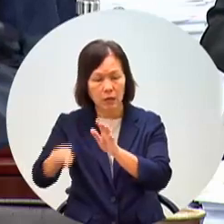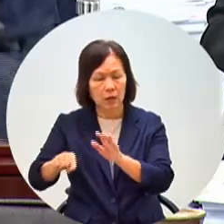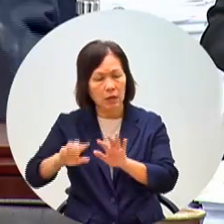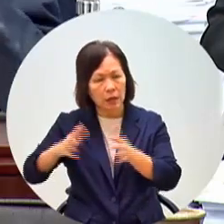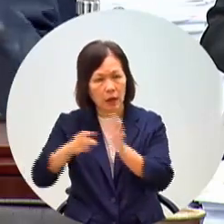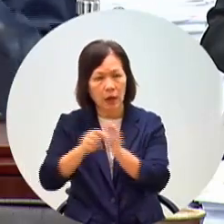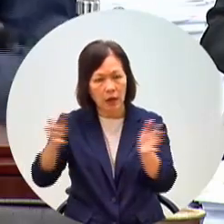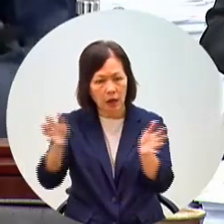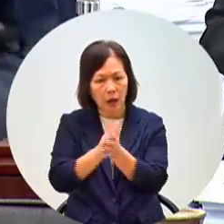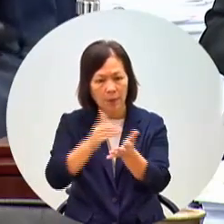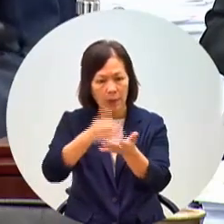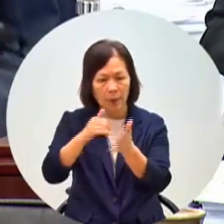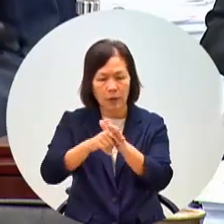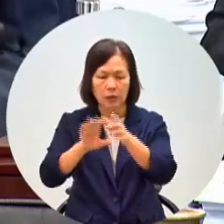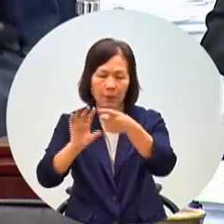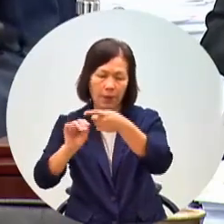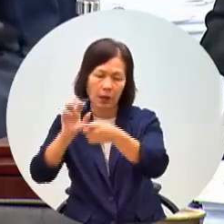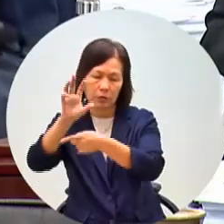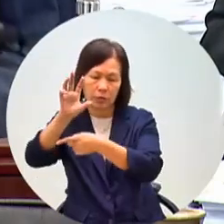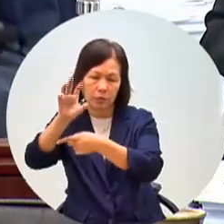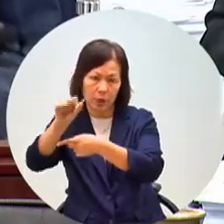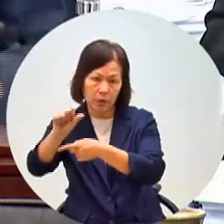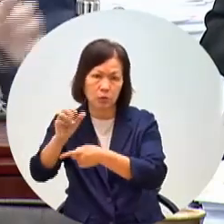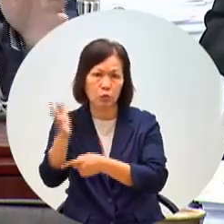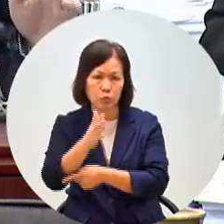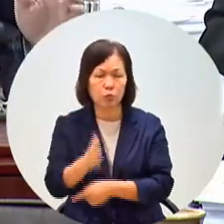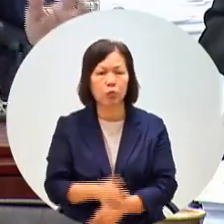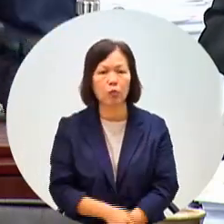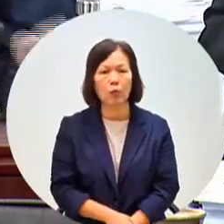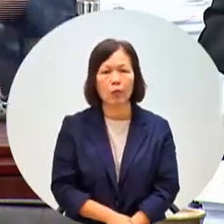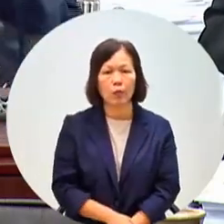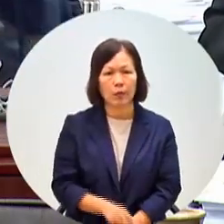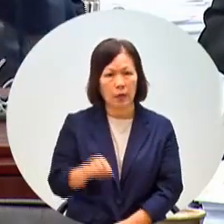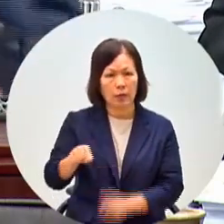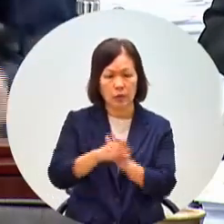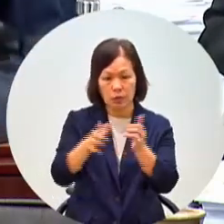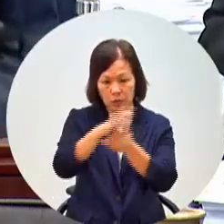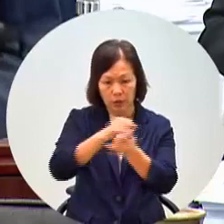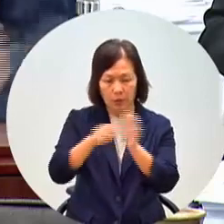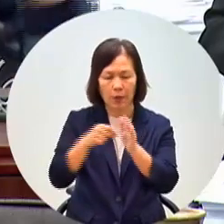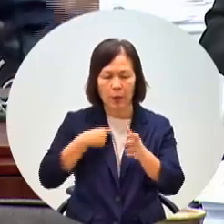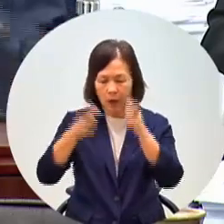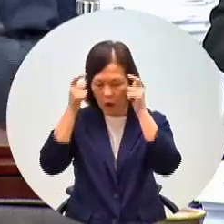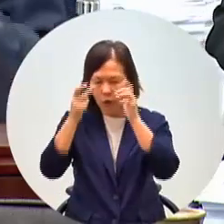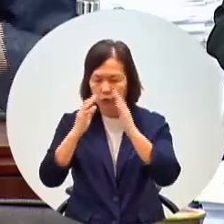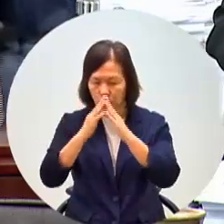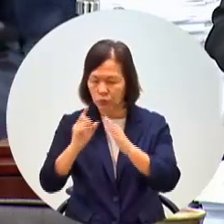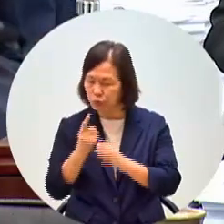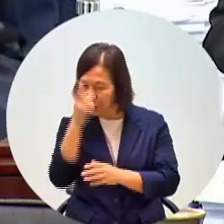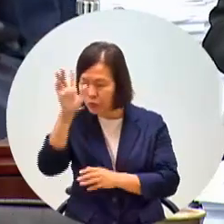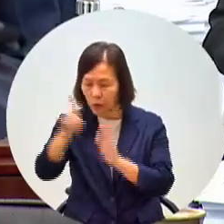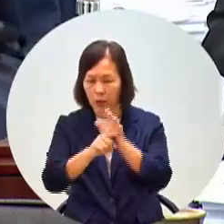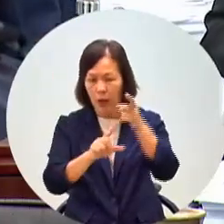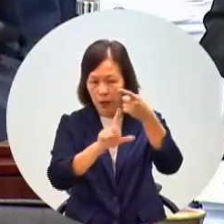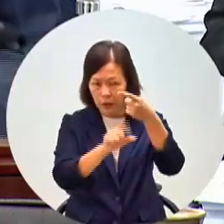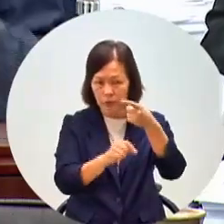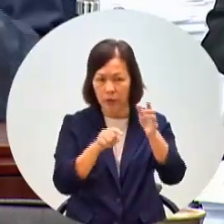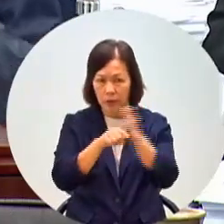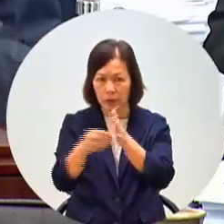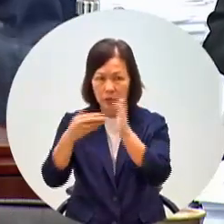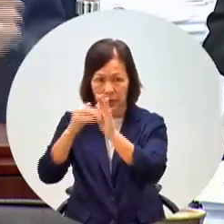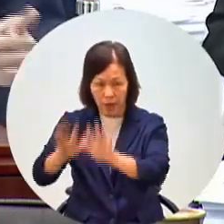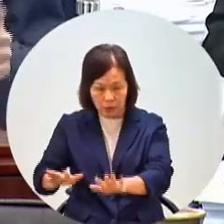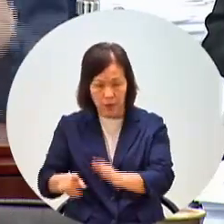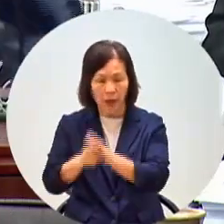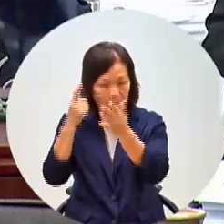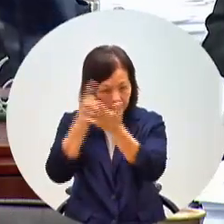有85%。那所以这个是全台湾只有高雄有，从一月就开始到现在，我们现